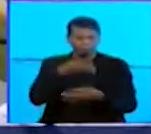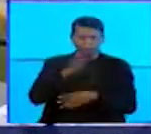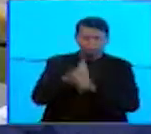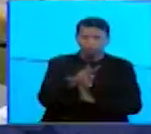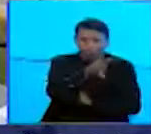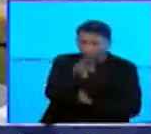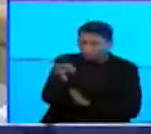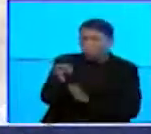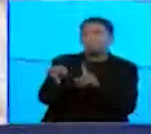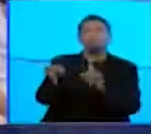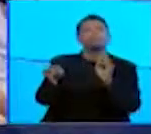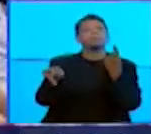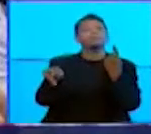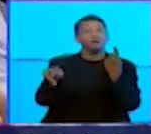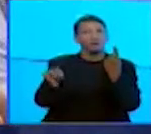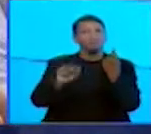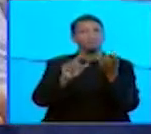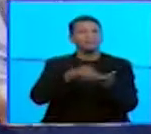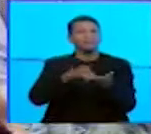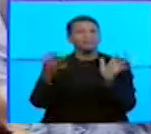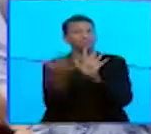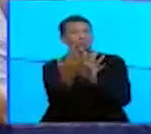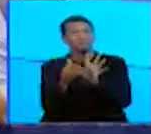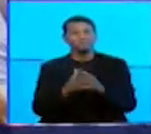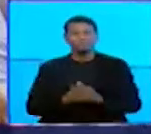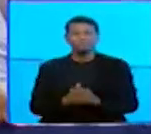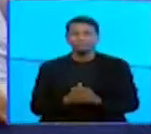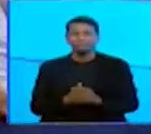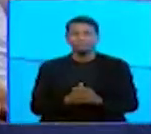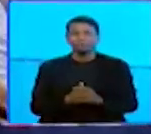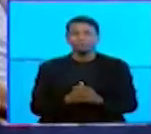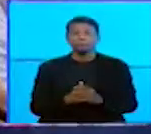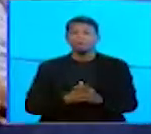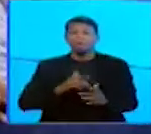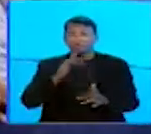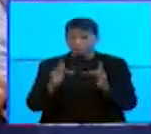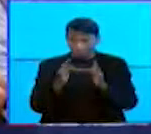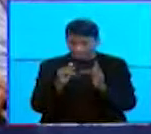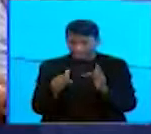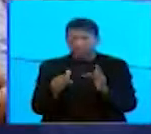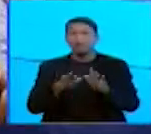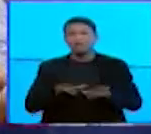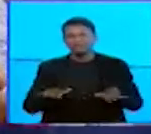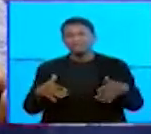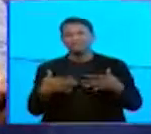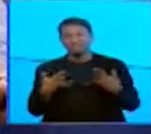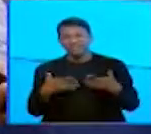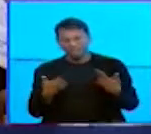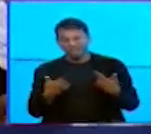digelar. Tapi setelah daring ini anak-anak juga kebosanan. Maka setelah hari ini saya bawa order